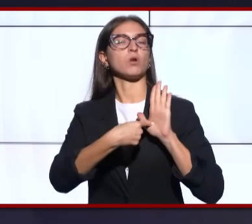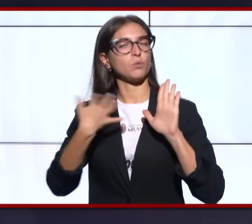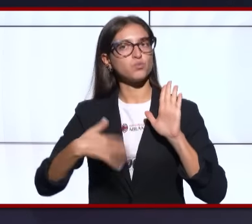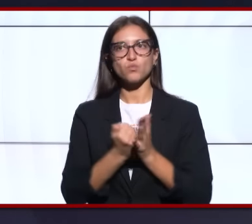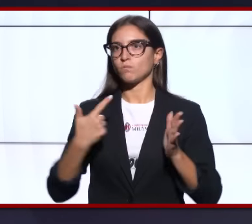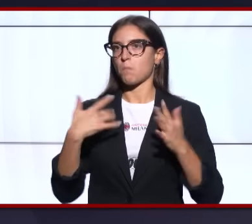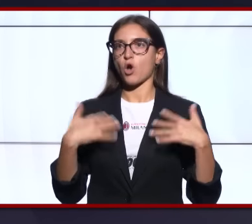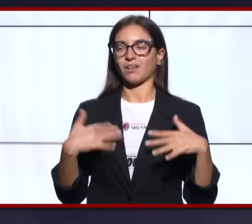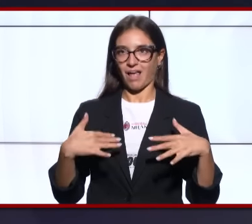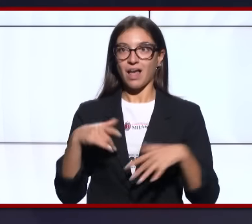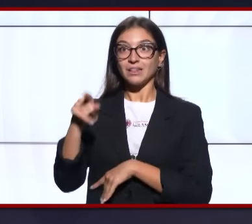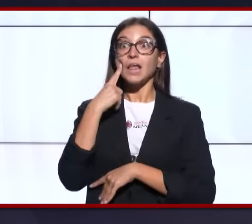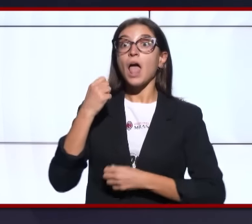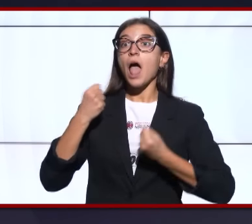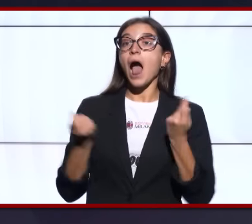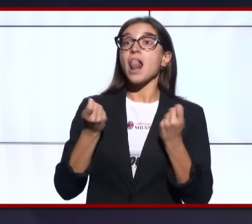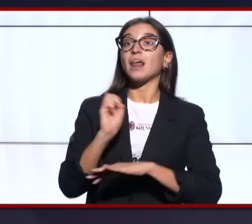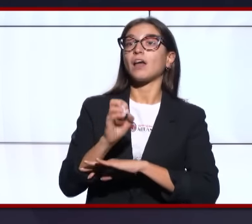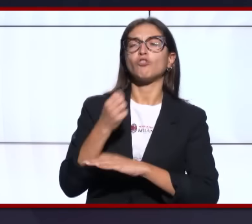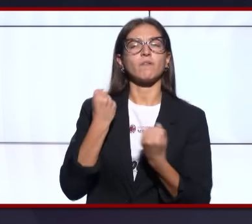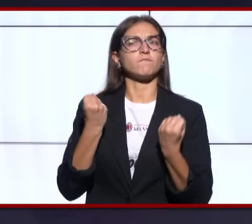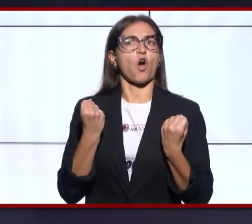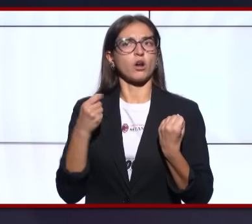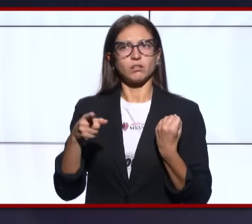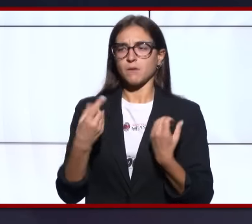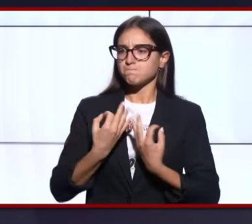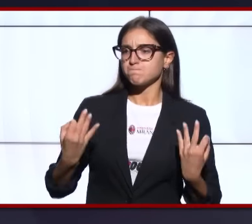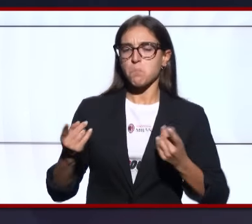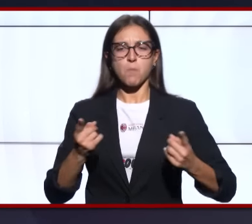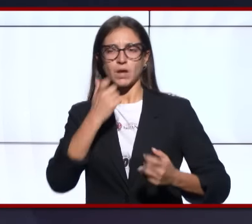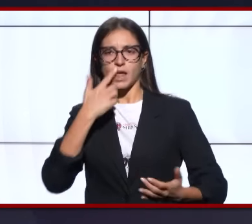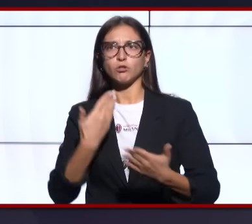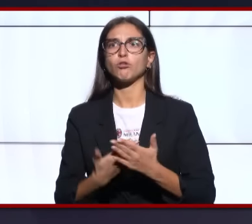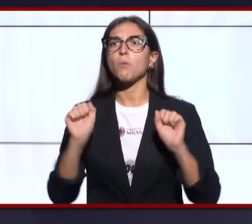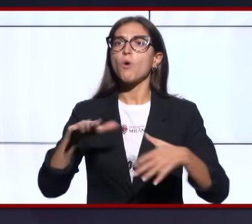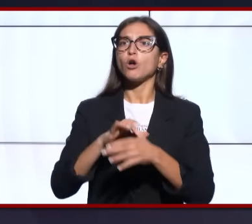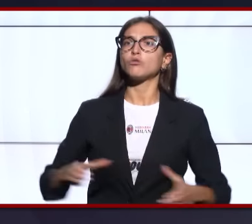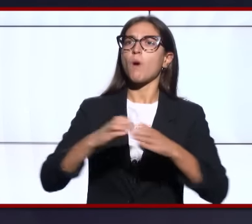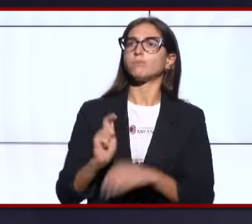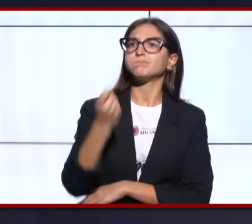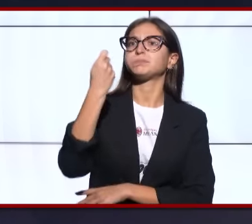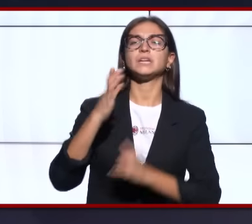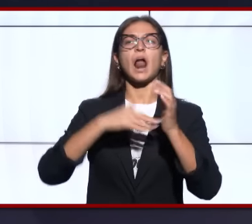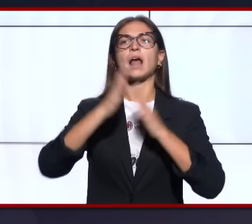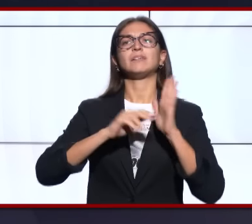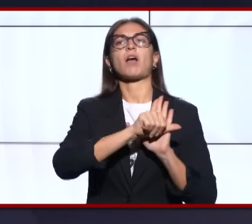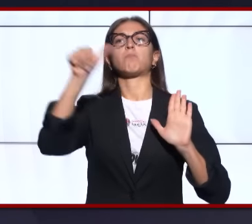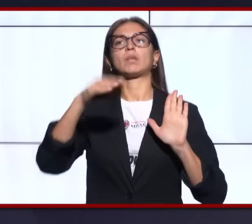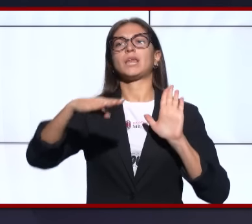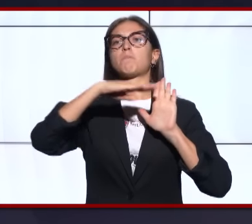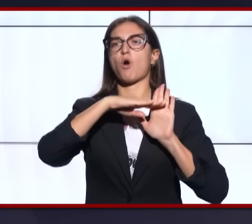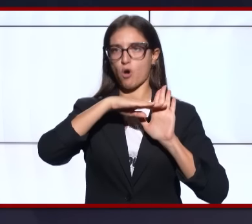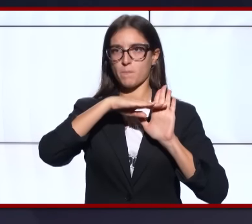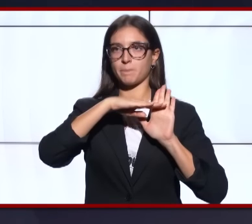fortissimo che sta in un buon momento che che che vince che sta in primo posto arriva qui